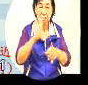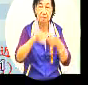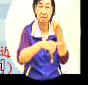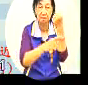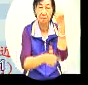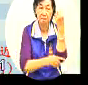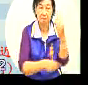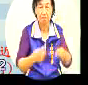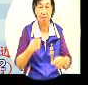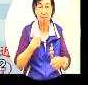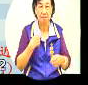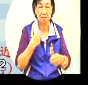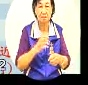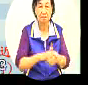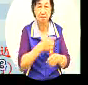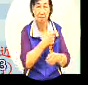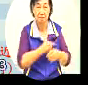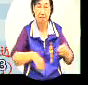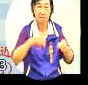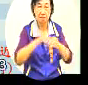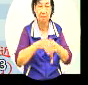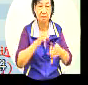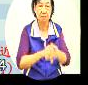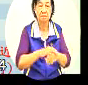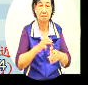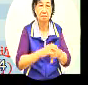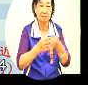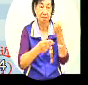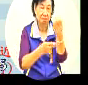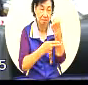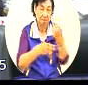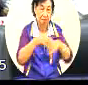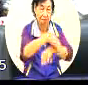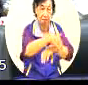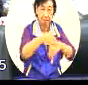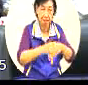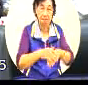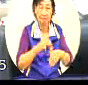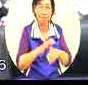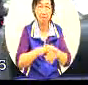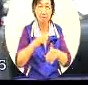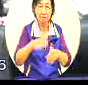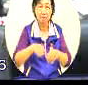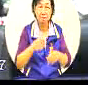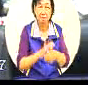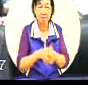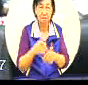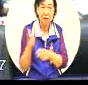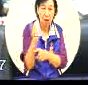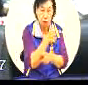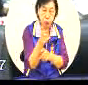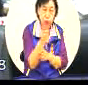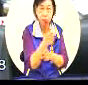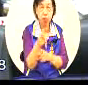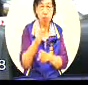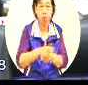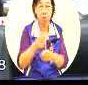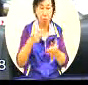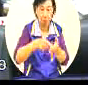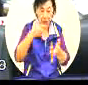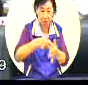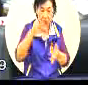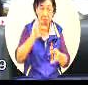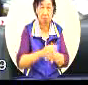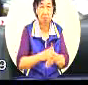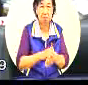讲，有两个里相邻的两个里，他们在两周内去喷洒了两次，所以导致什么呢？导致他每一条